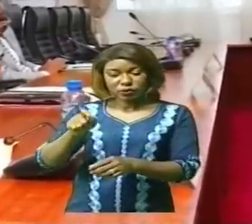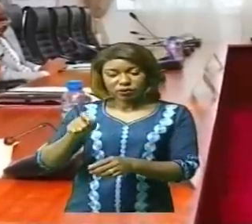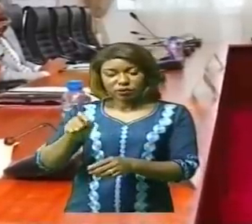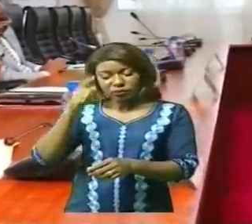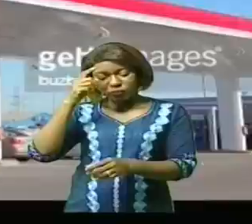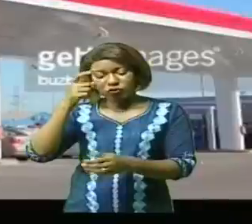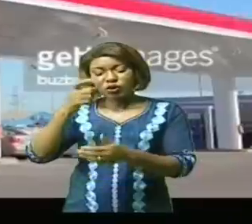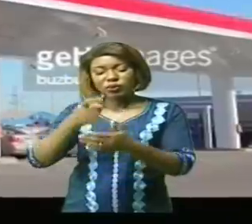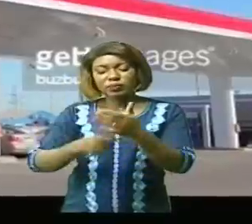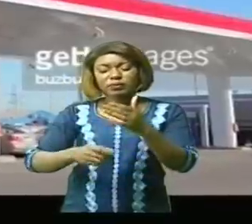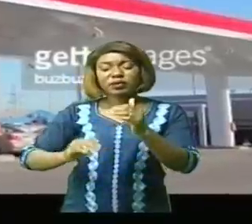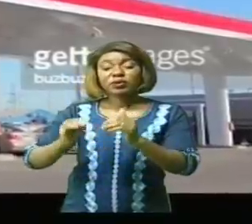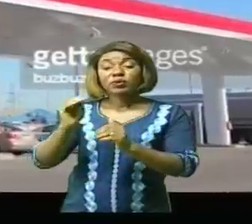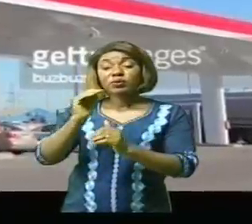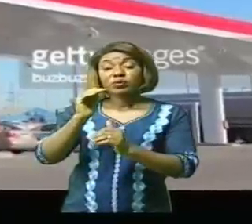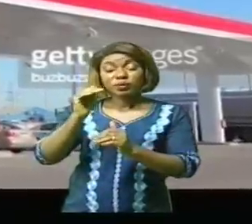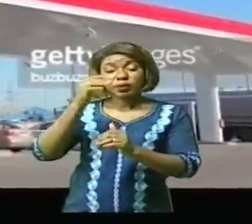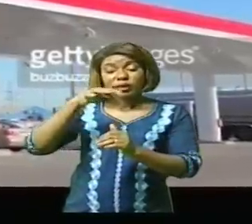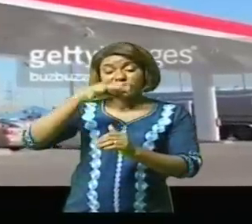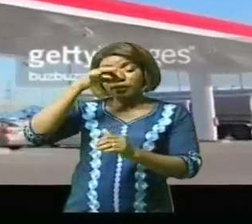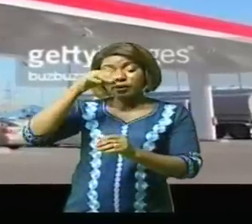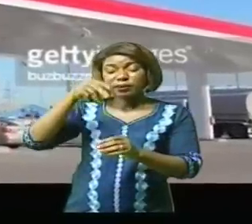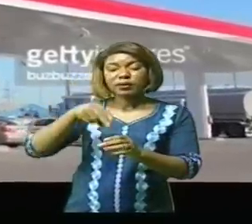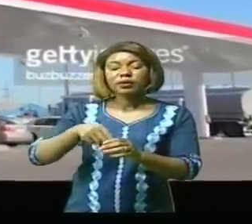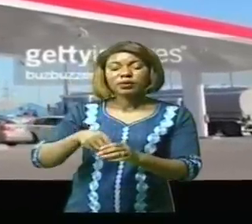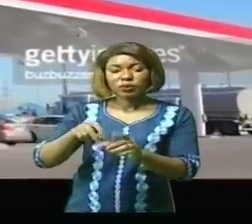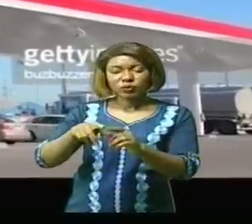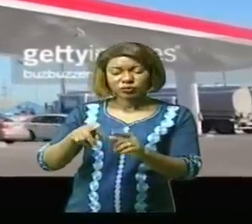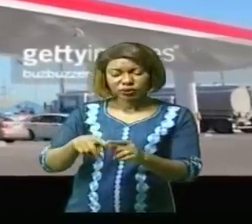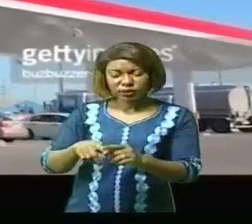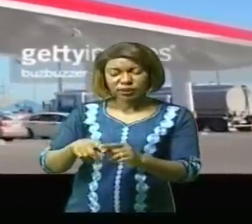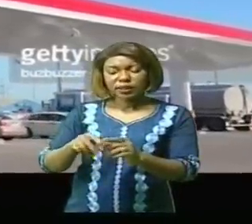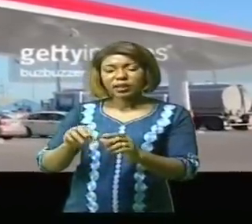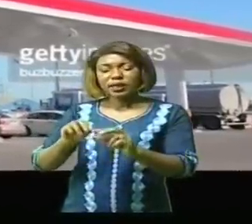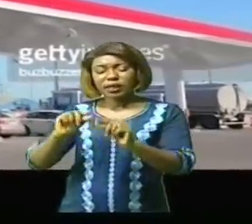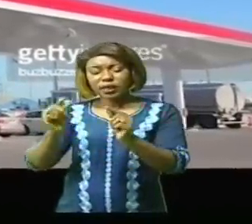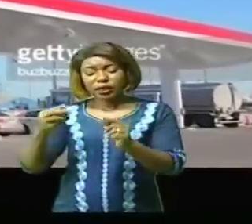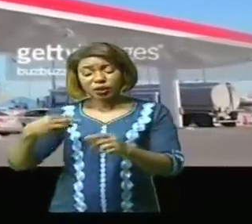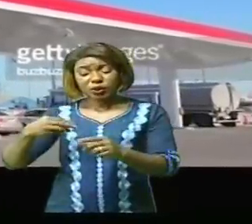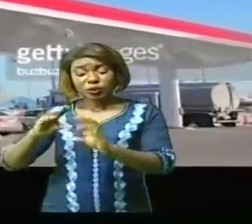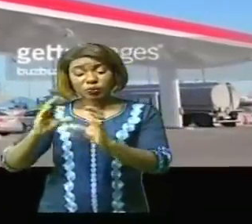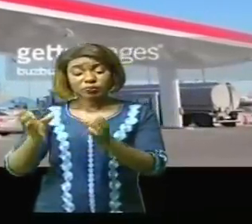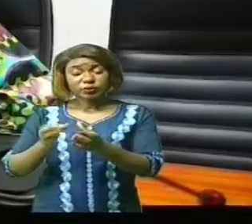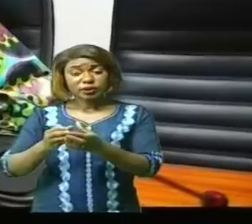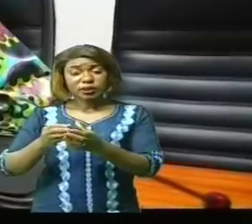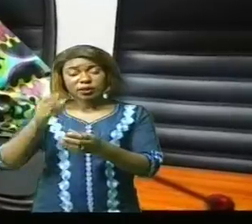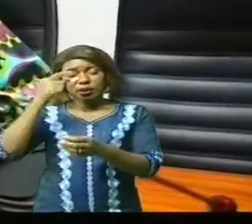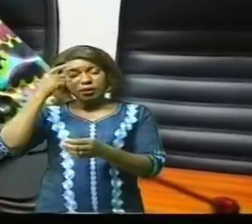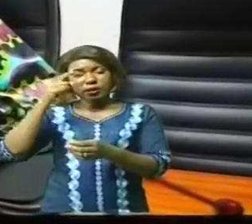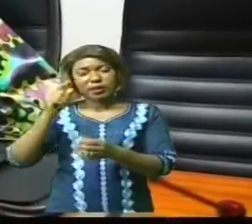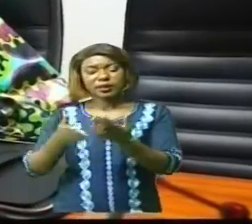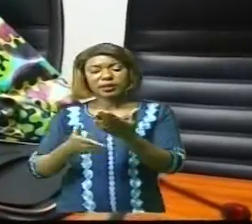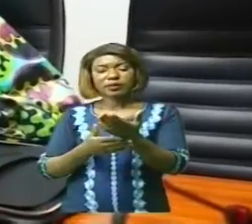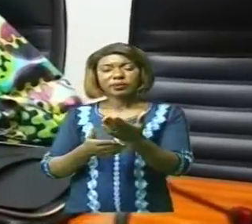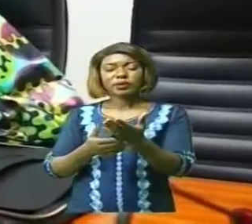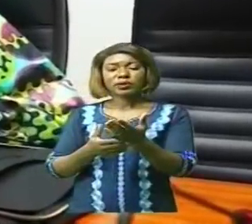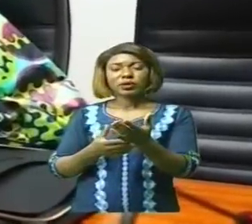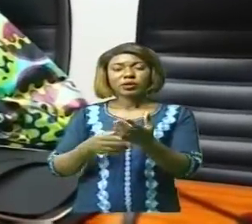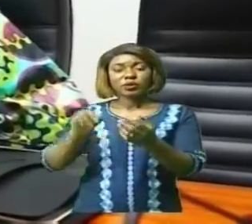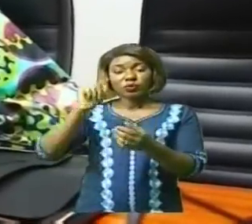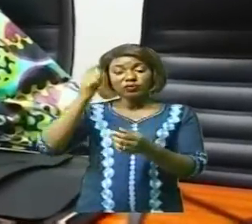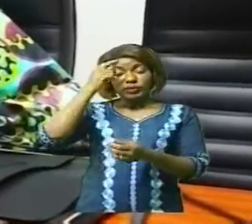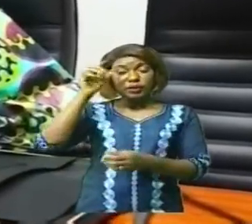des prix des produits pétroliers, le comité des conjonctures économiques a pris acte de la demande de la gouverneure de la Banque centrale du